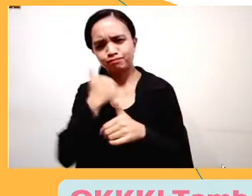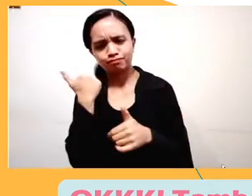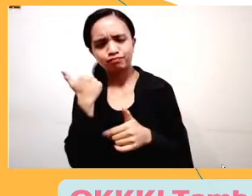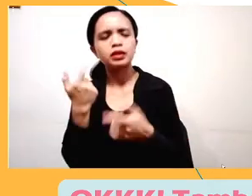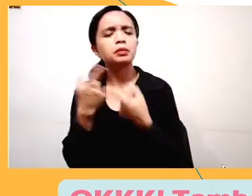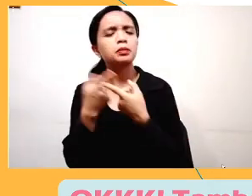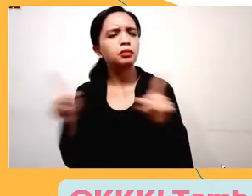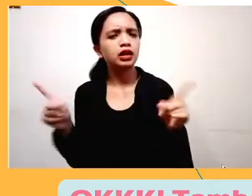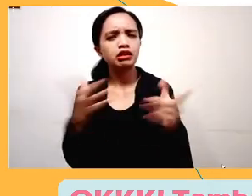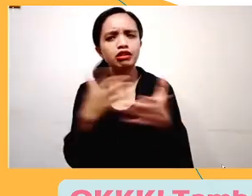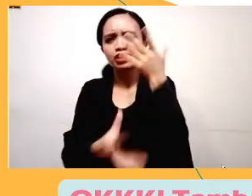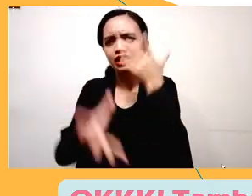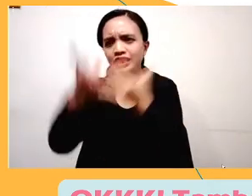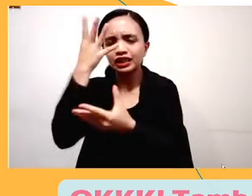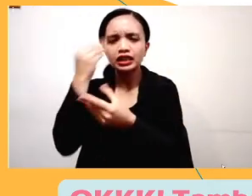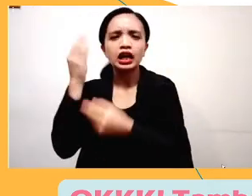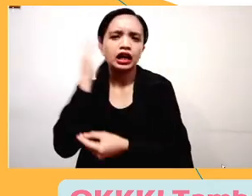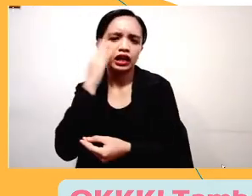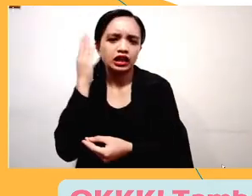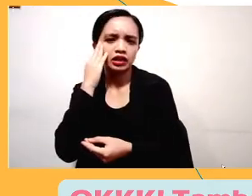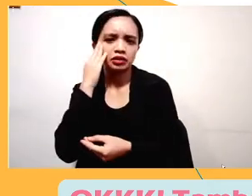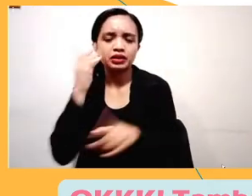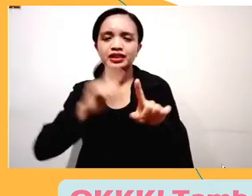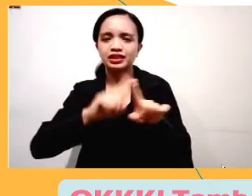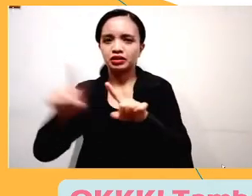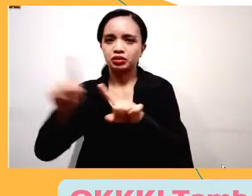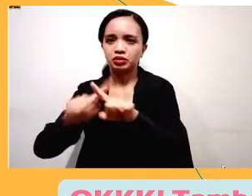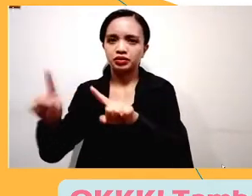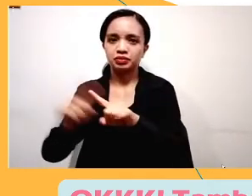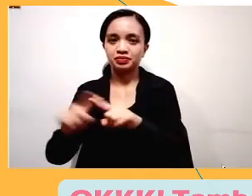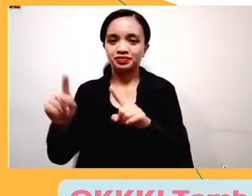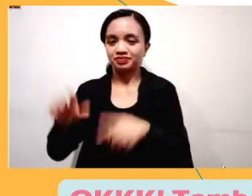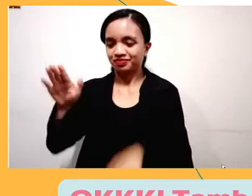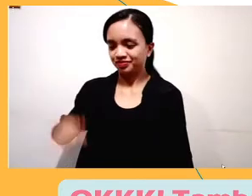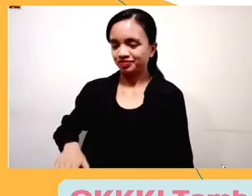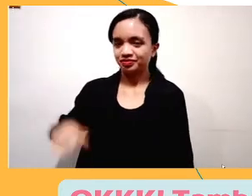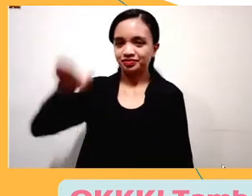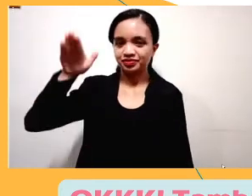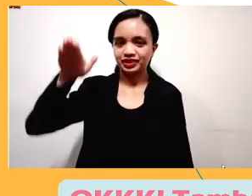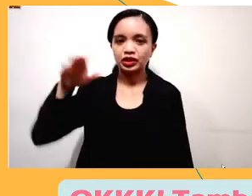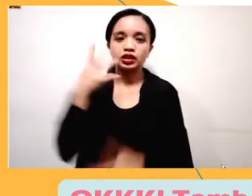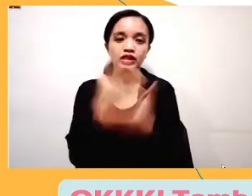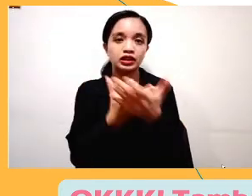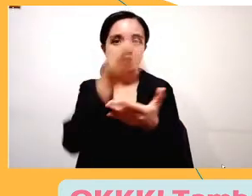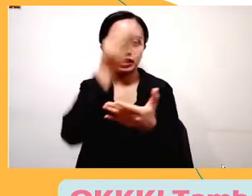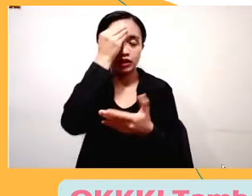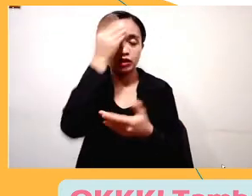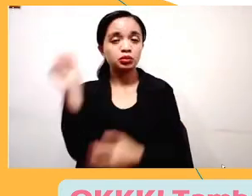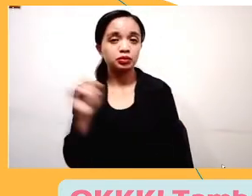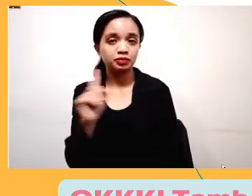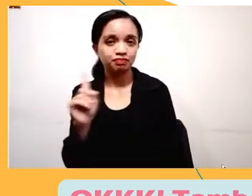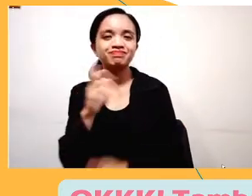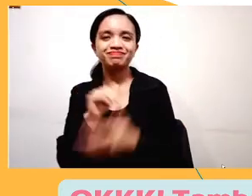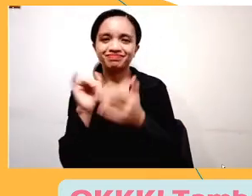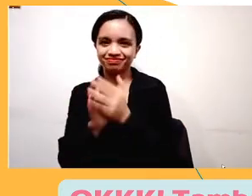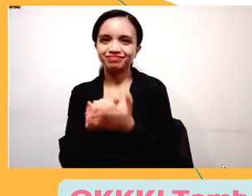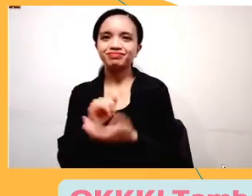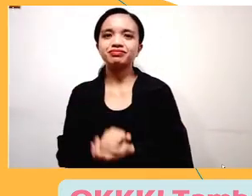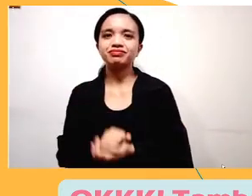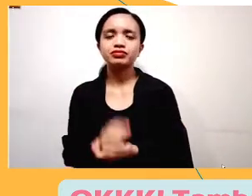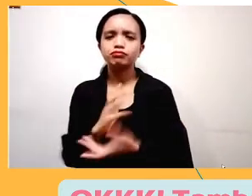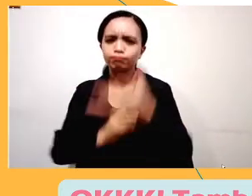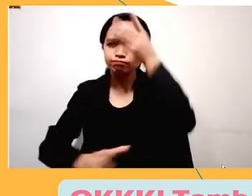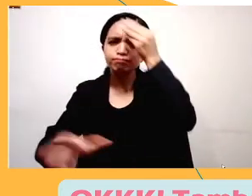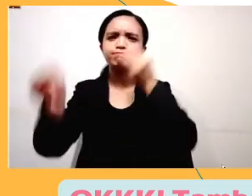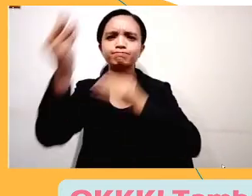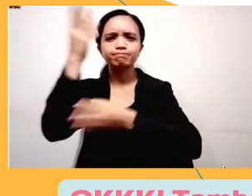learn that the world is ano different when we grow up, di ba? So natututunan din natin yon. Yon, di ba? We learn. And then